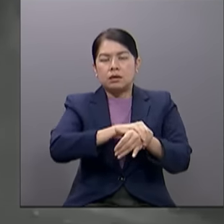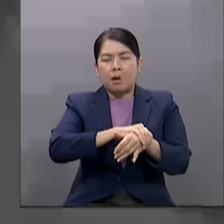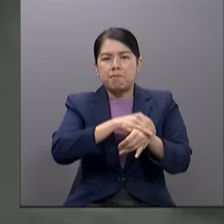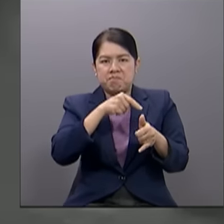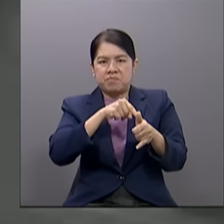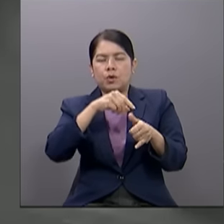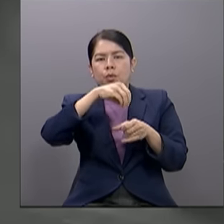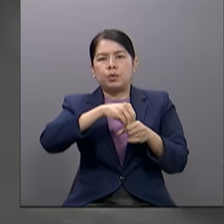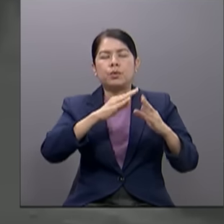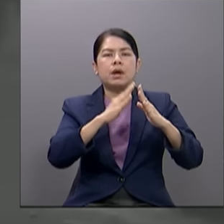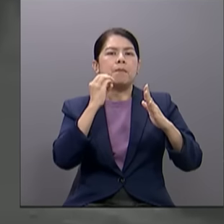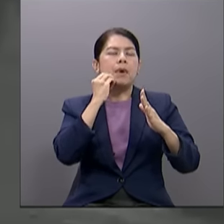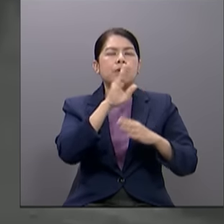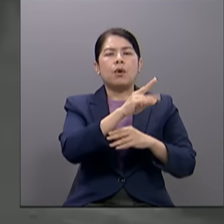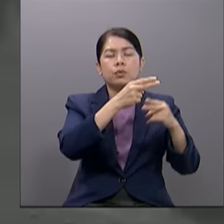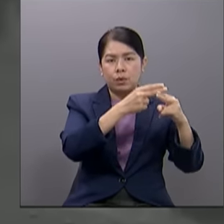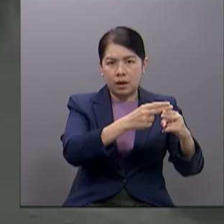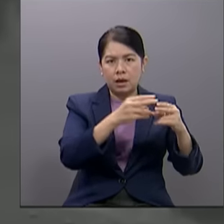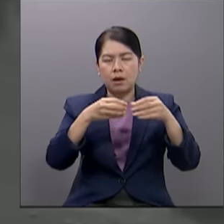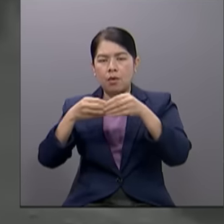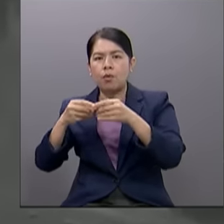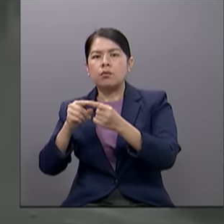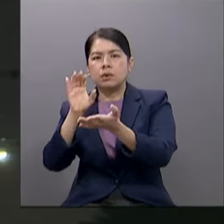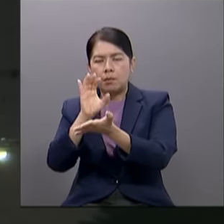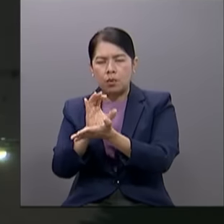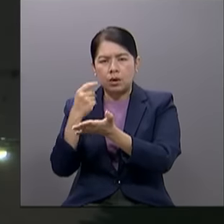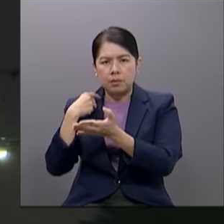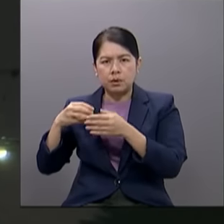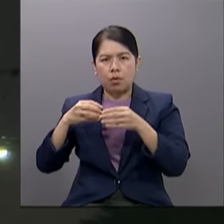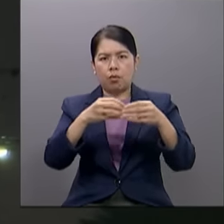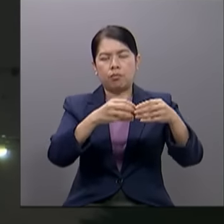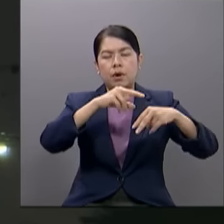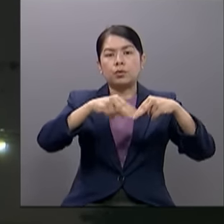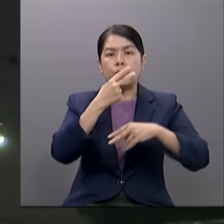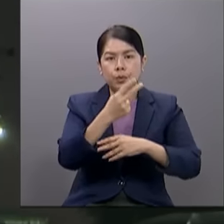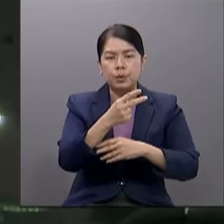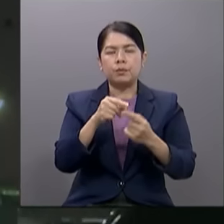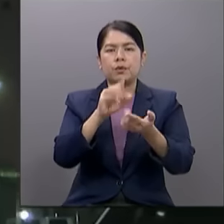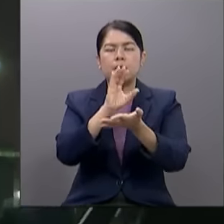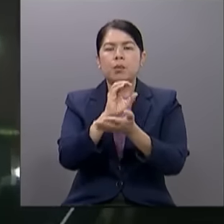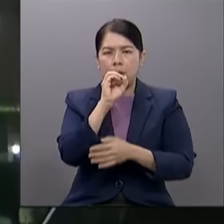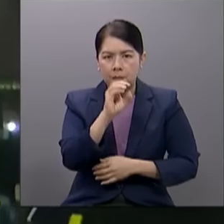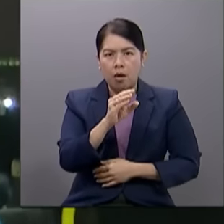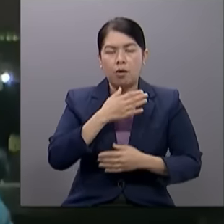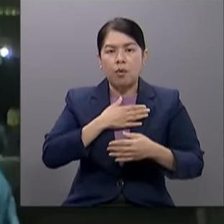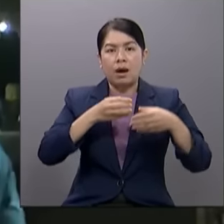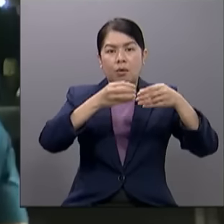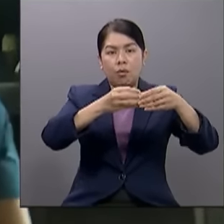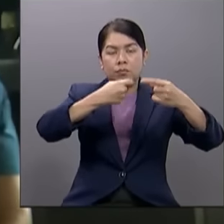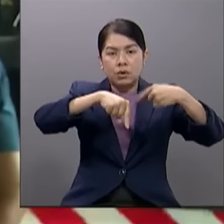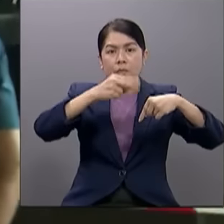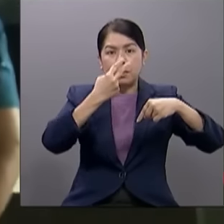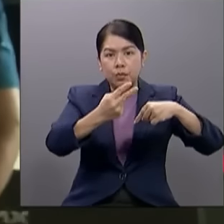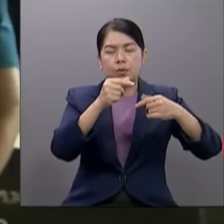พระราม 2จึงนำกำลังเข้าไปตรวจสอบค่ะตำรวจให้ข้อมูลนะครับว่าเมื่อไปถึงจุดเกิดเหตุครับพัน